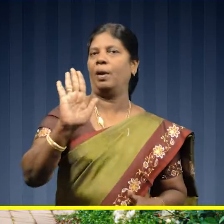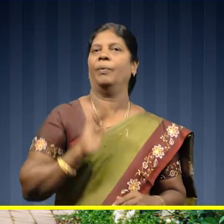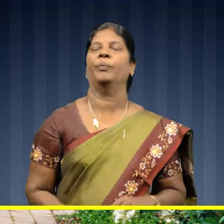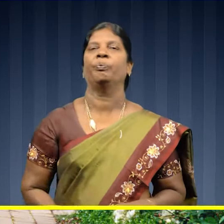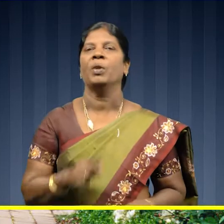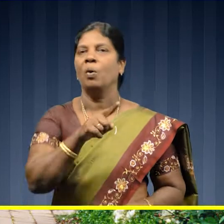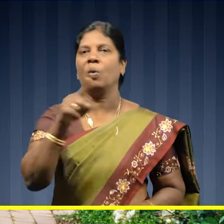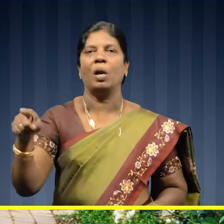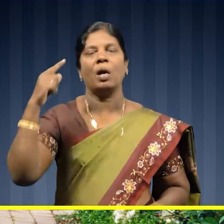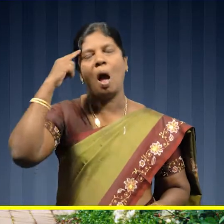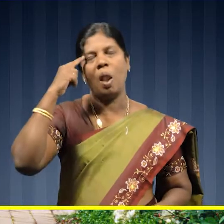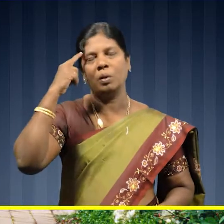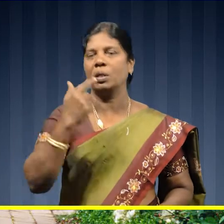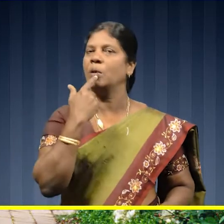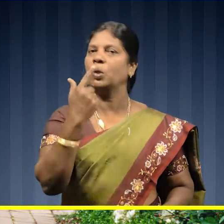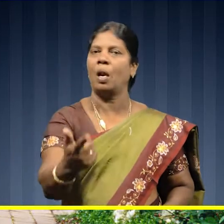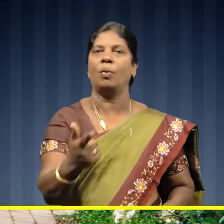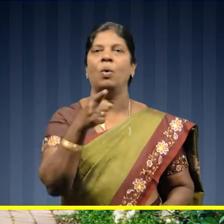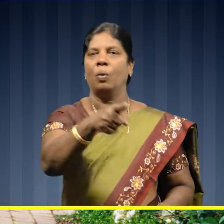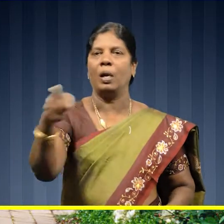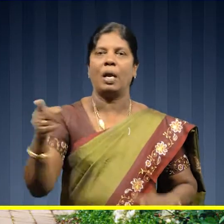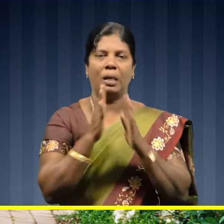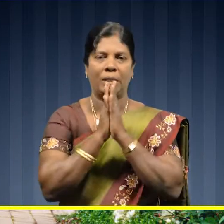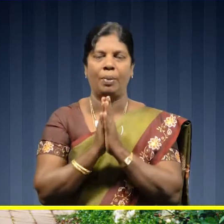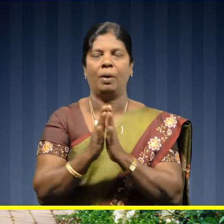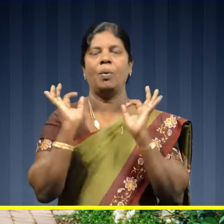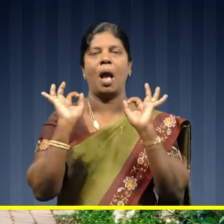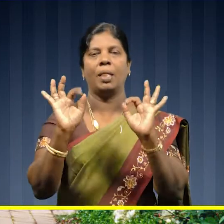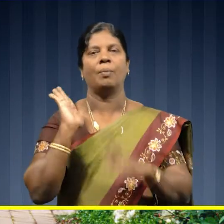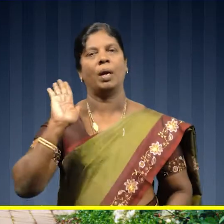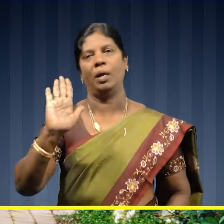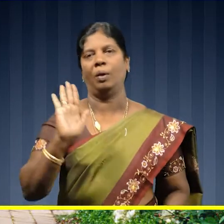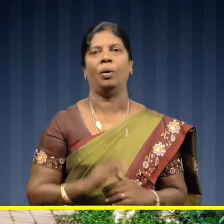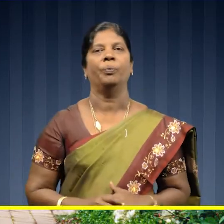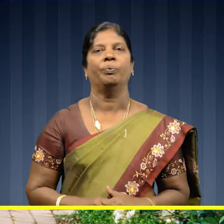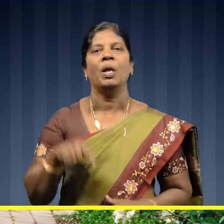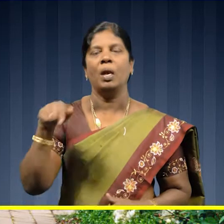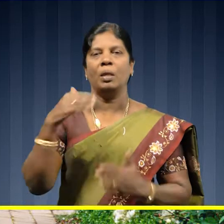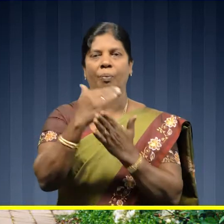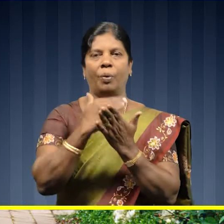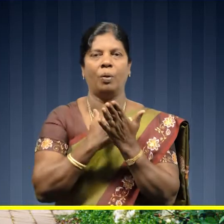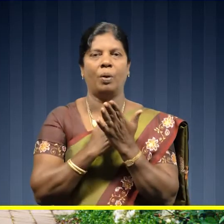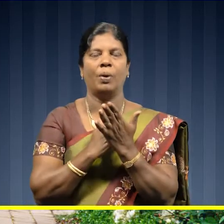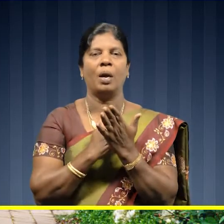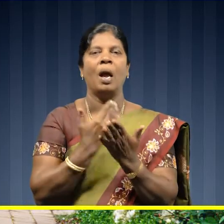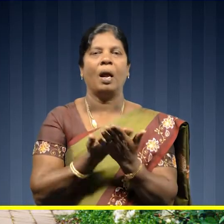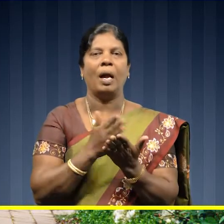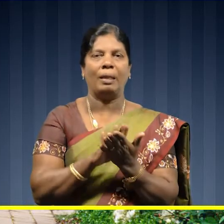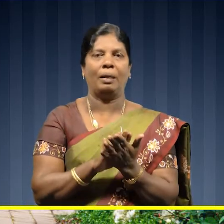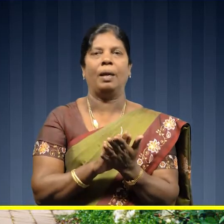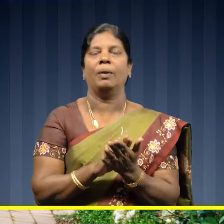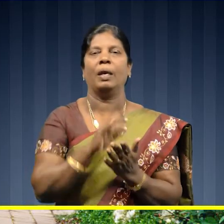விரும்புகிறீர்களா? உங்களுக்கு ஆலோசனை கூறவும் உங்களுக்காக ஜெபிக்கவும் ஆவலாயிருக்கிறோம். இந்த நிகழ்ச்சியை குறித்த